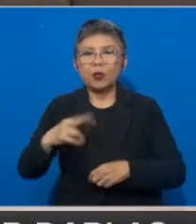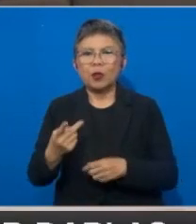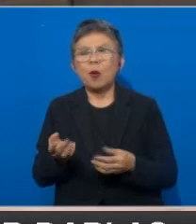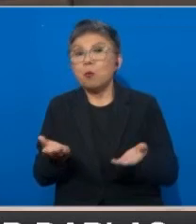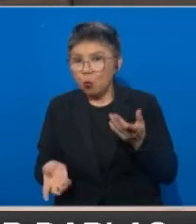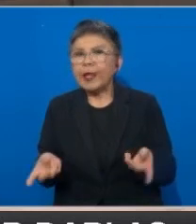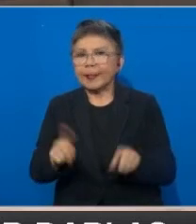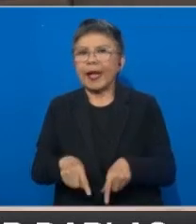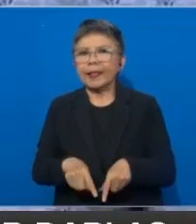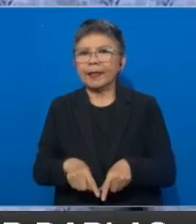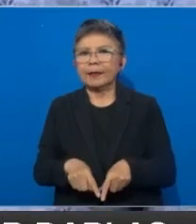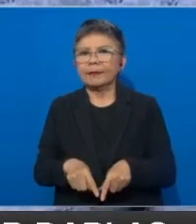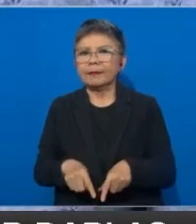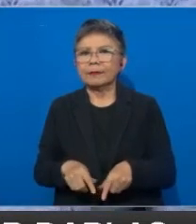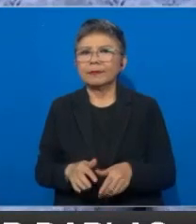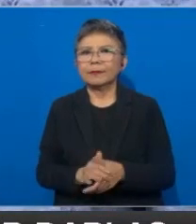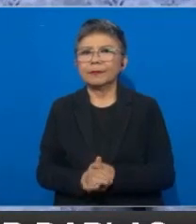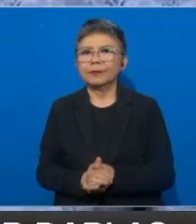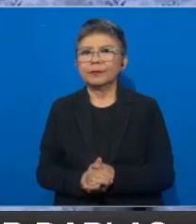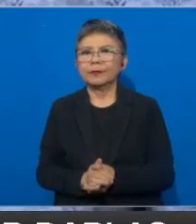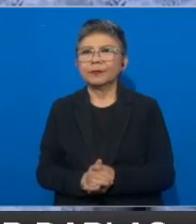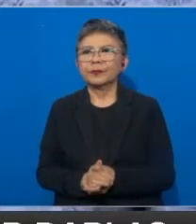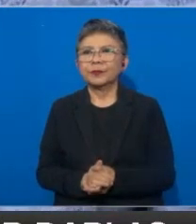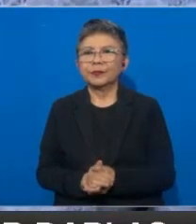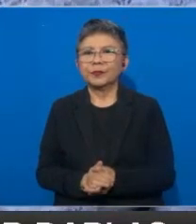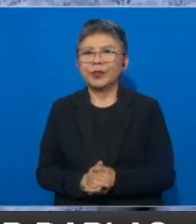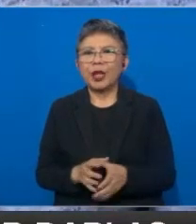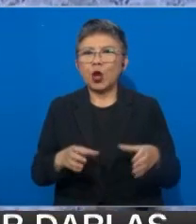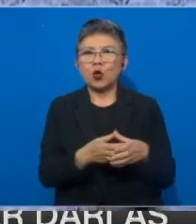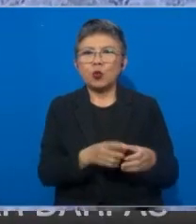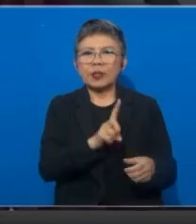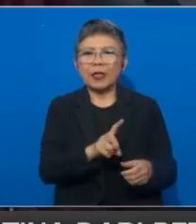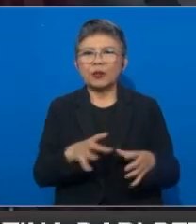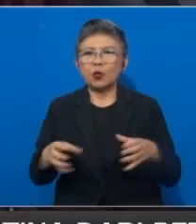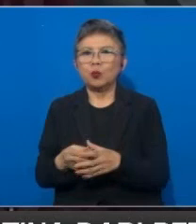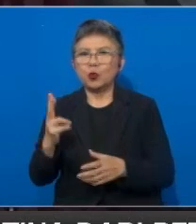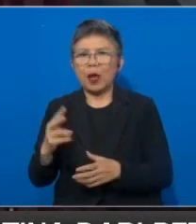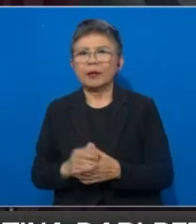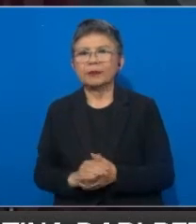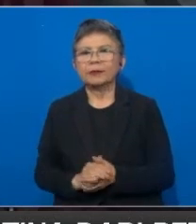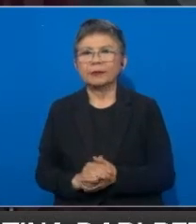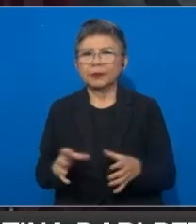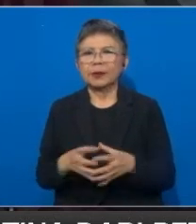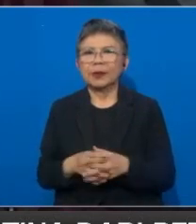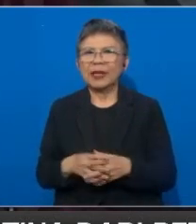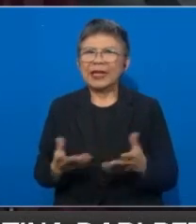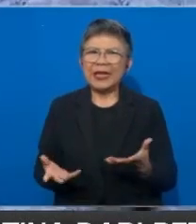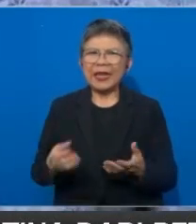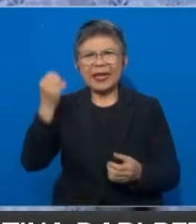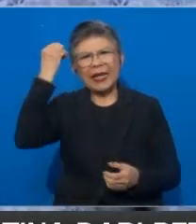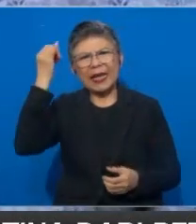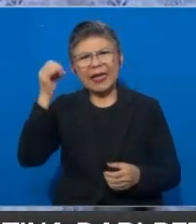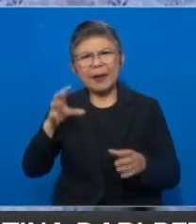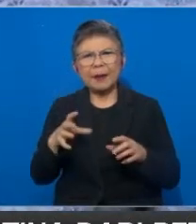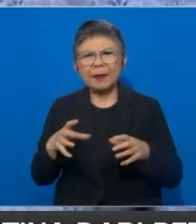terjadi. Jika mazhab ataupun parti ID-nya ini berbeda, Pak. Oh iya,